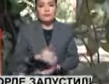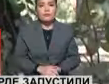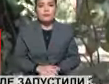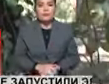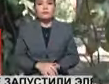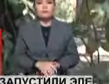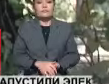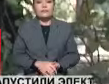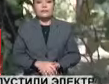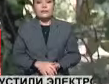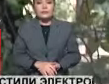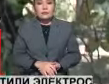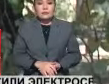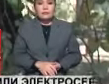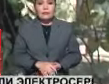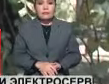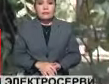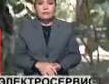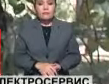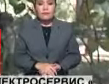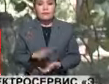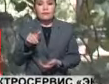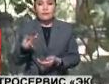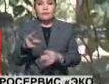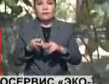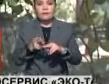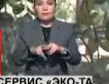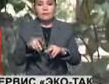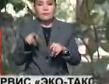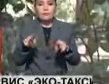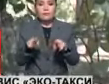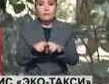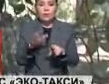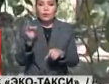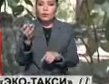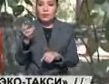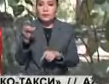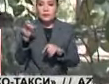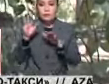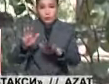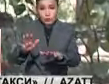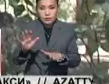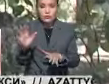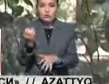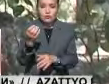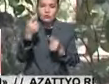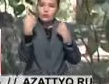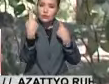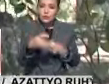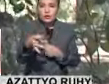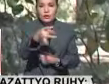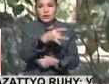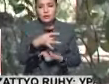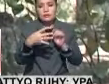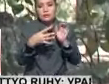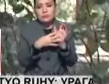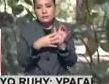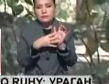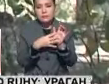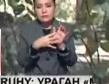Проводятся не только именно в Отеген Батыре. У нас в районе